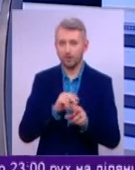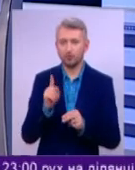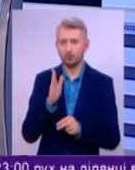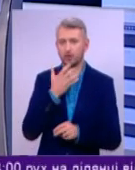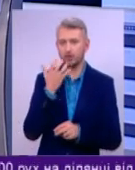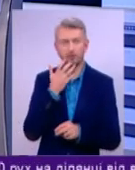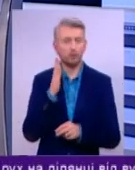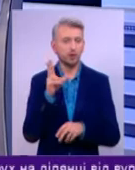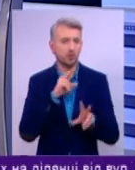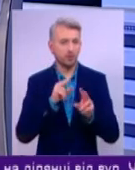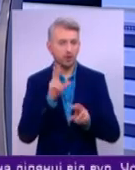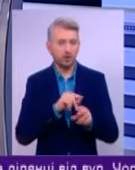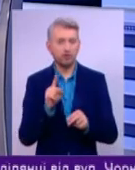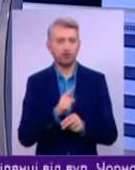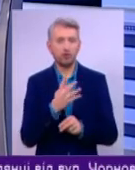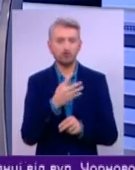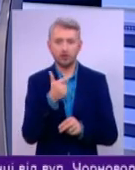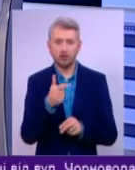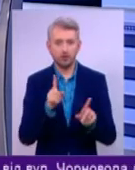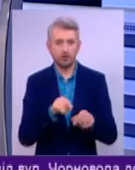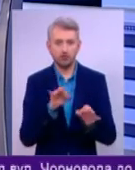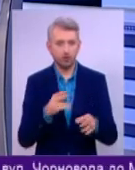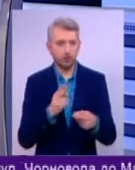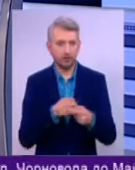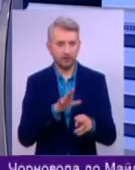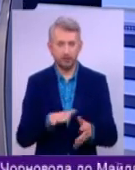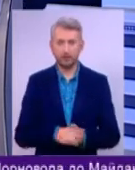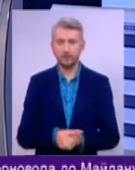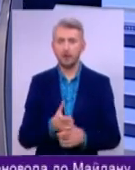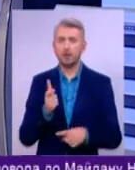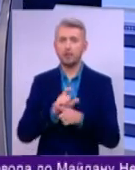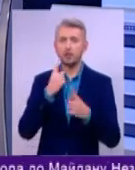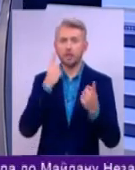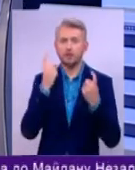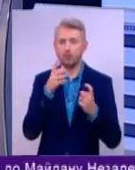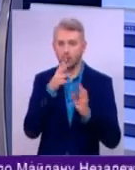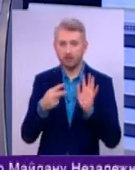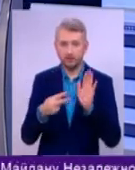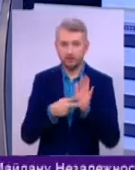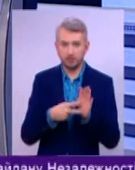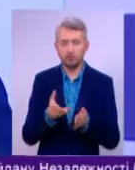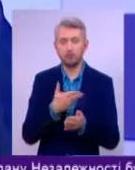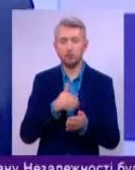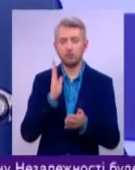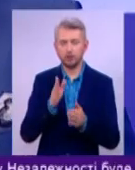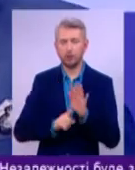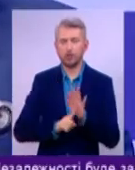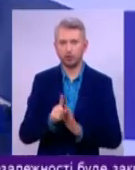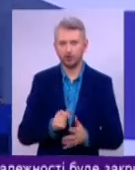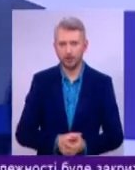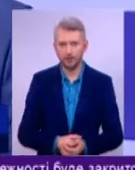потепліше. Ми будемо сподіватися, що 4G теж нічому не завадить. Що ж, більше інформації вже о 19-й. Ми ж будемо